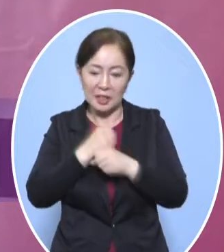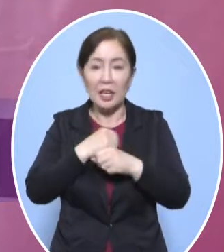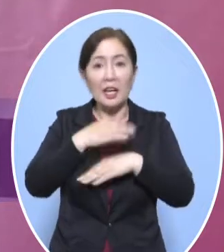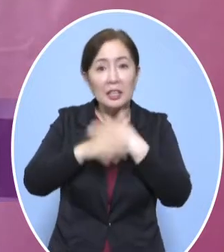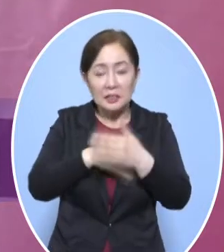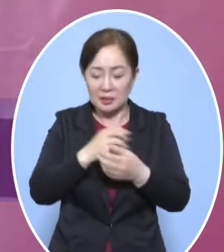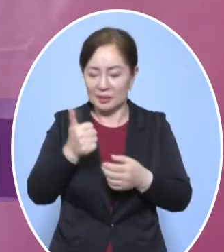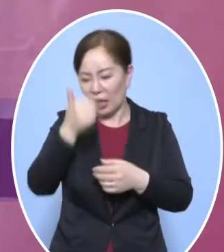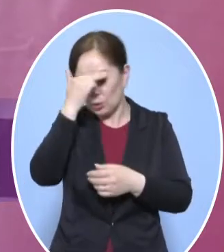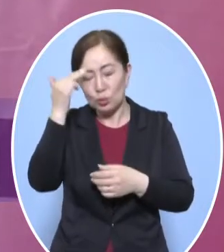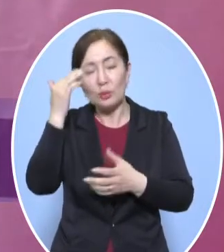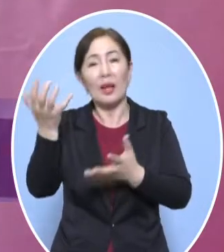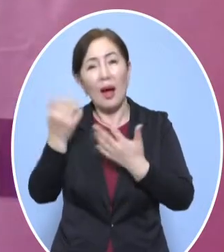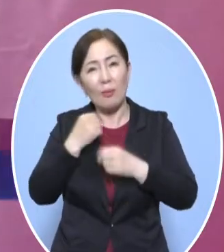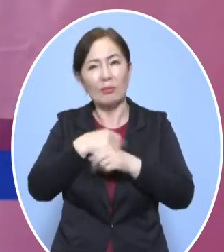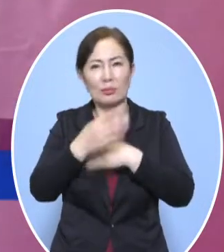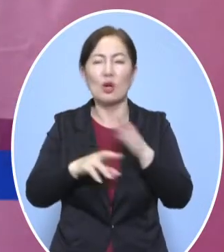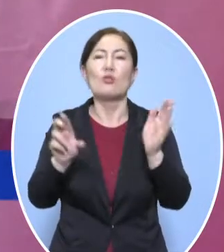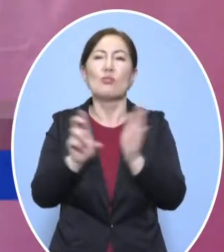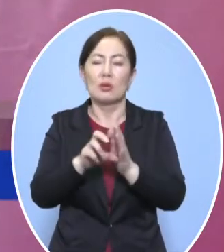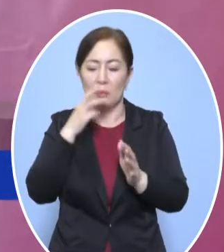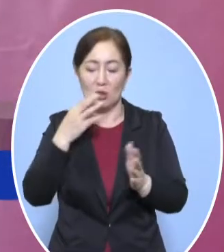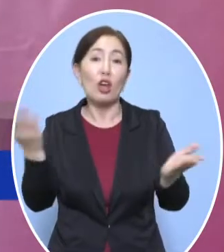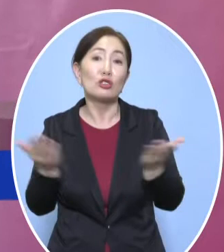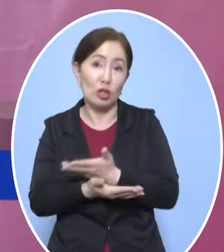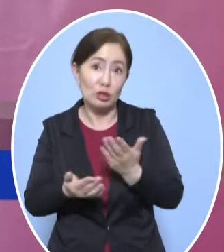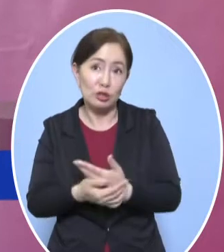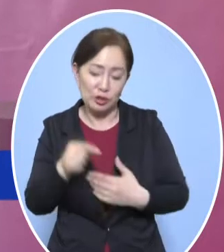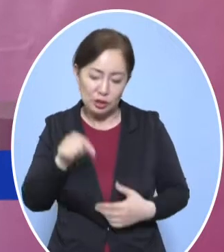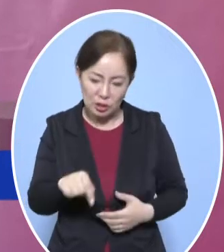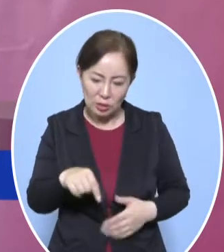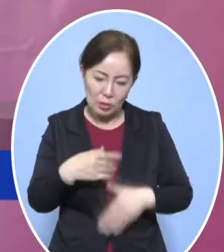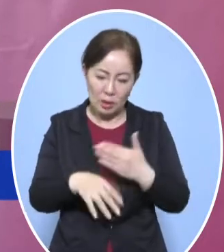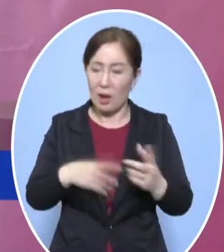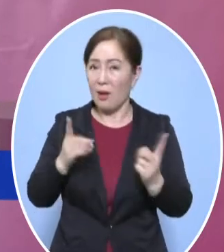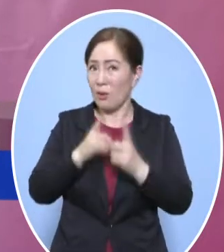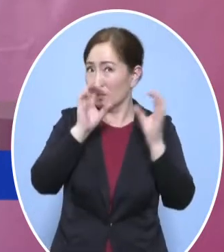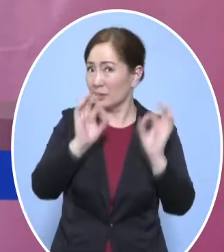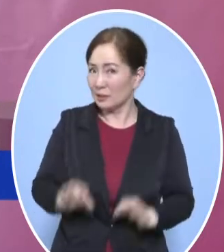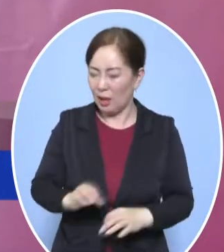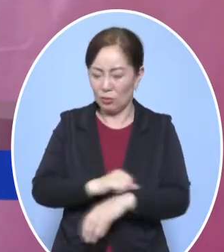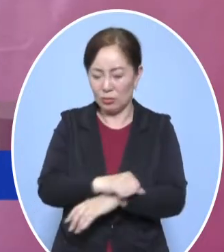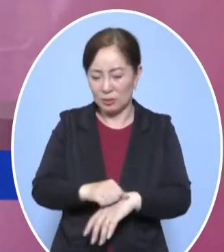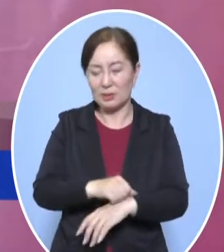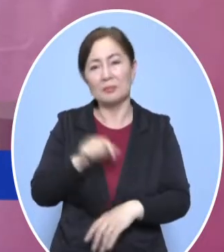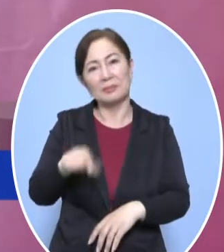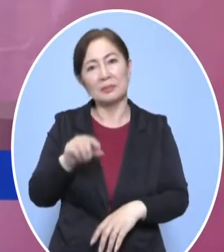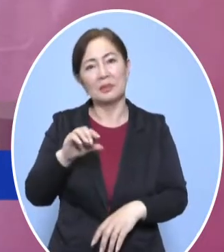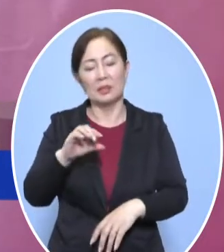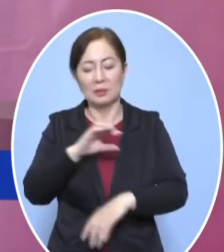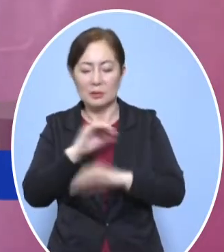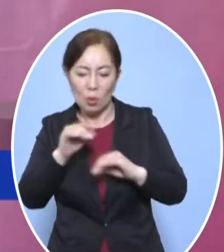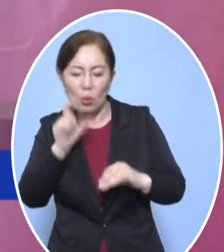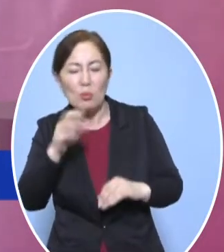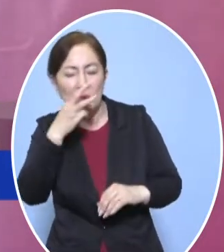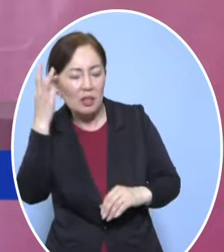тэдний ажлыг хийсэн юмныг сайн туршлагыг авч хэрэгжүүлэх тийм болцоод мэдээлэл солилцож байна. Тэргүүрээ олон бас нэг л уулцаг уудсан, яг энэ тахимын сургалтад ороог уудсан болохоос